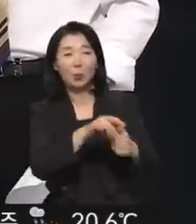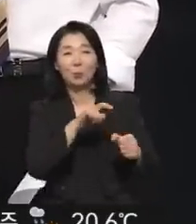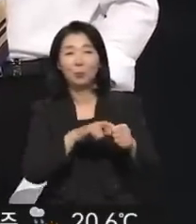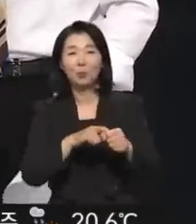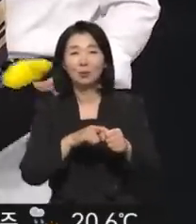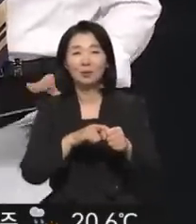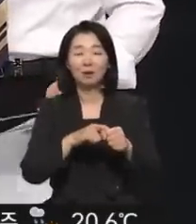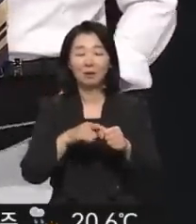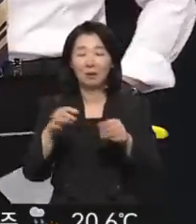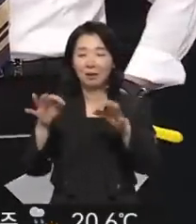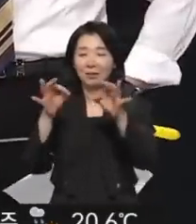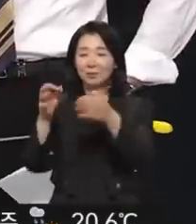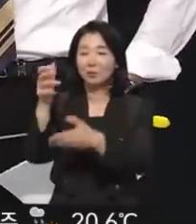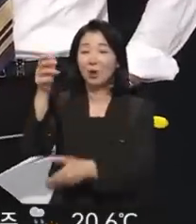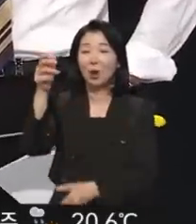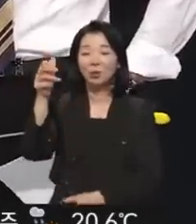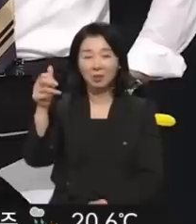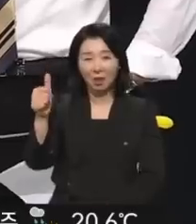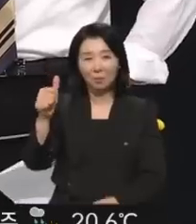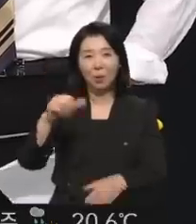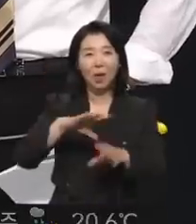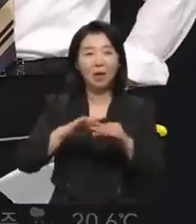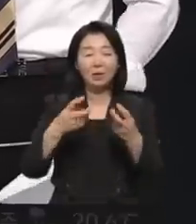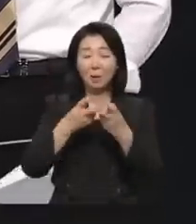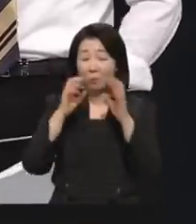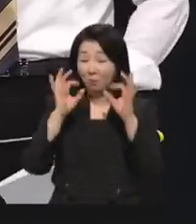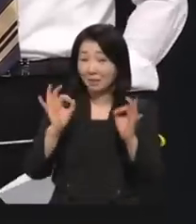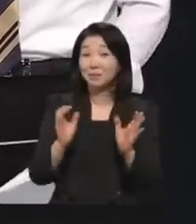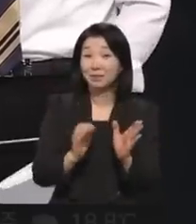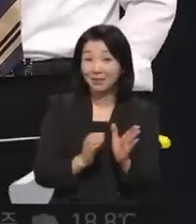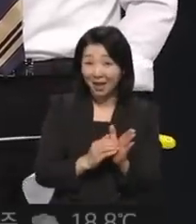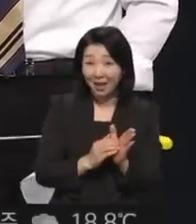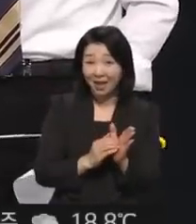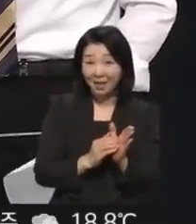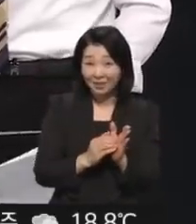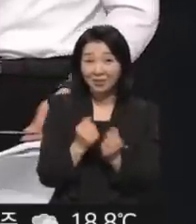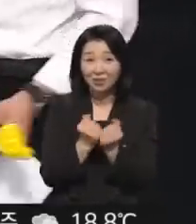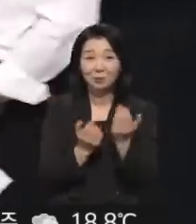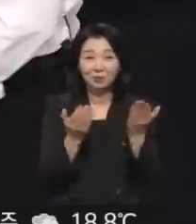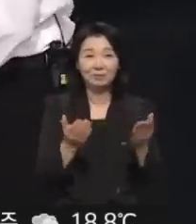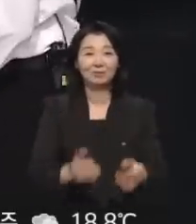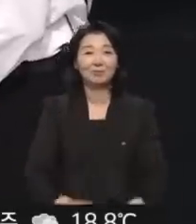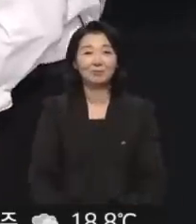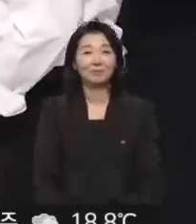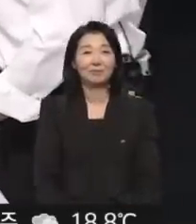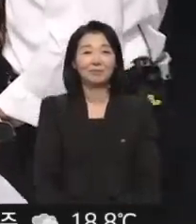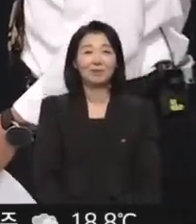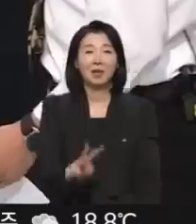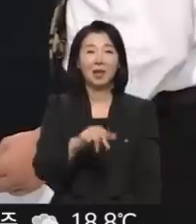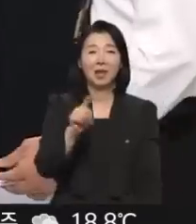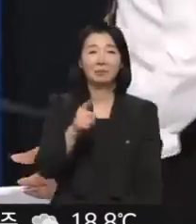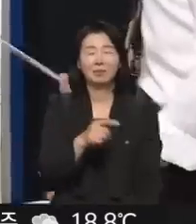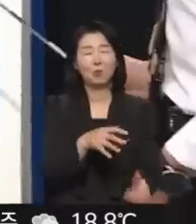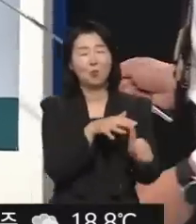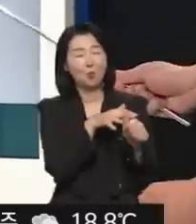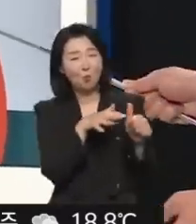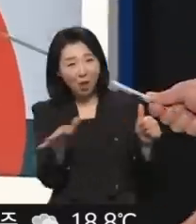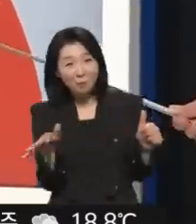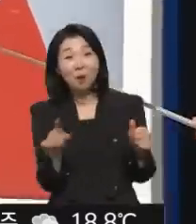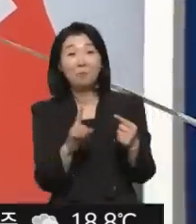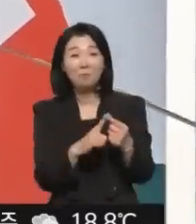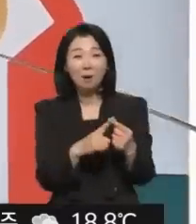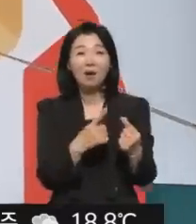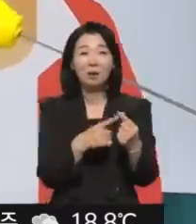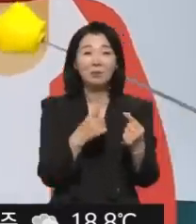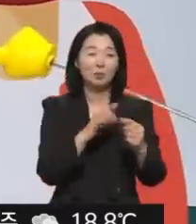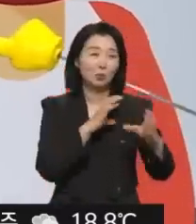김기현 지도부의 처방전을 살펴봤는데요. 주민 한마디는 이 처방전으로 정리하겠습니다. MG 외면 처방전, 1. MG